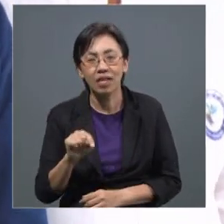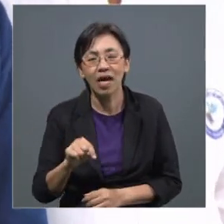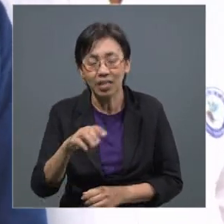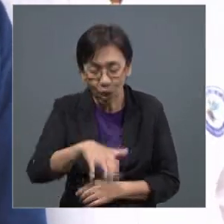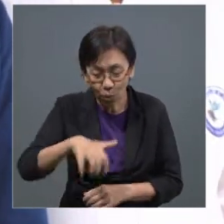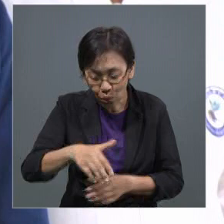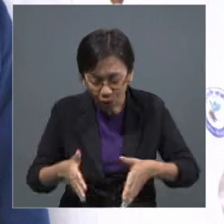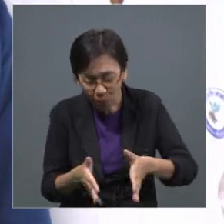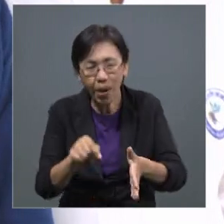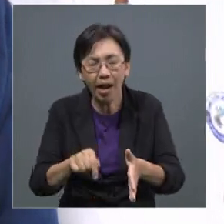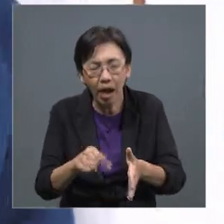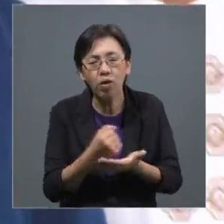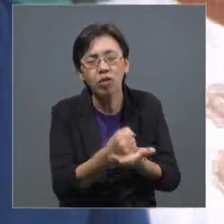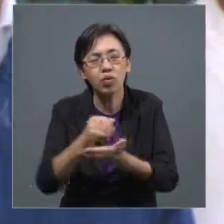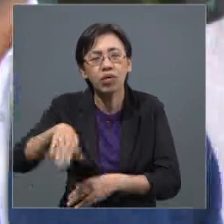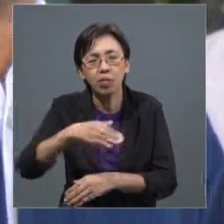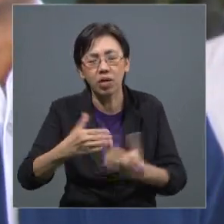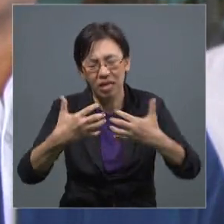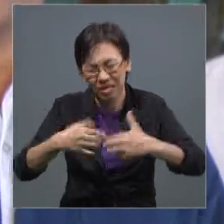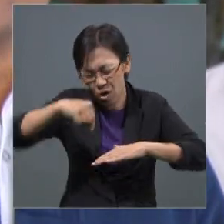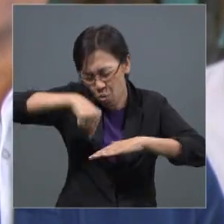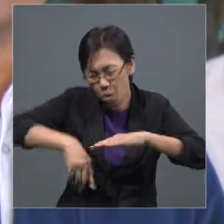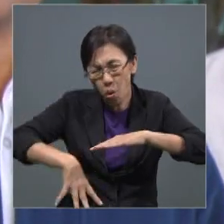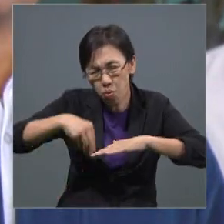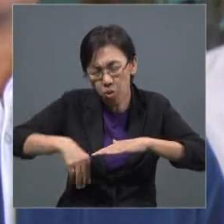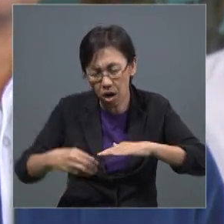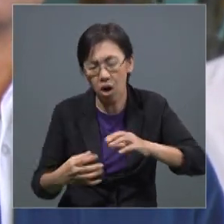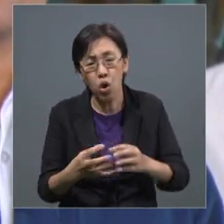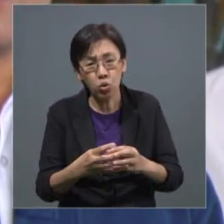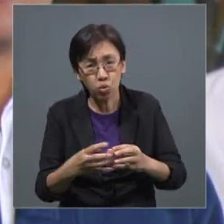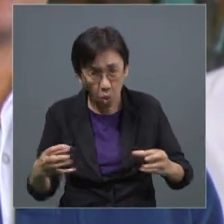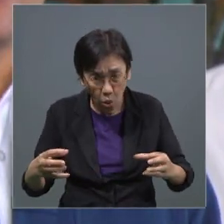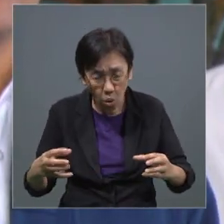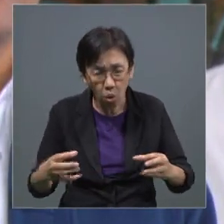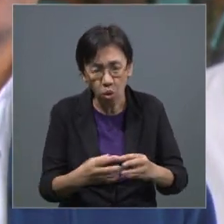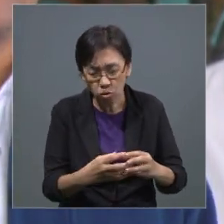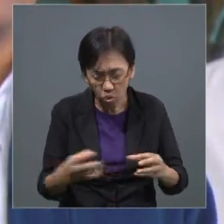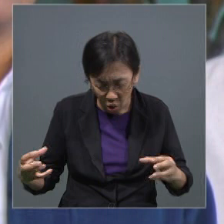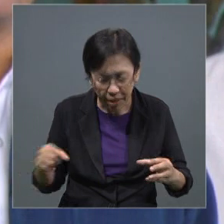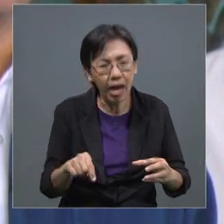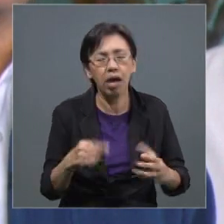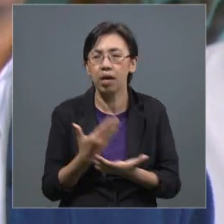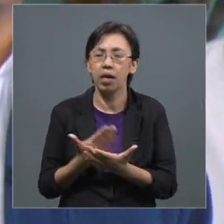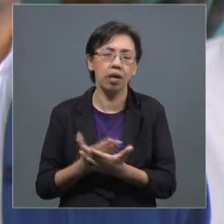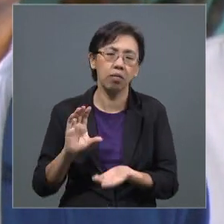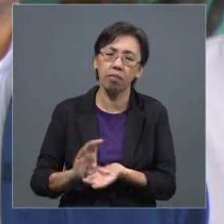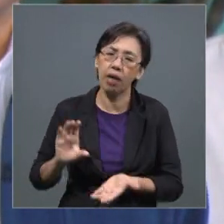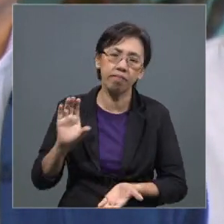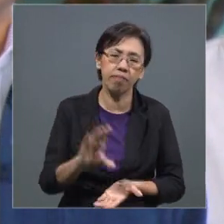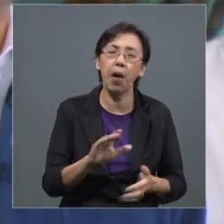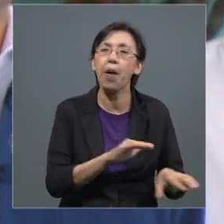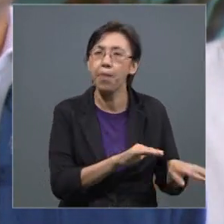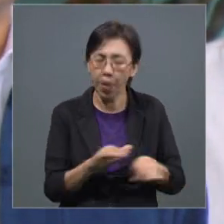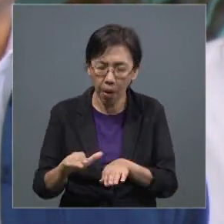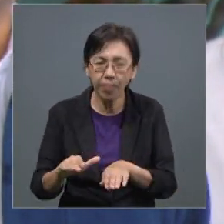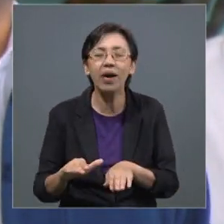งได้ทั่วหมดไม่ใช่แค่เจาะอย่างเดียวเรื่องของท่อที่จะจัดส่งเราก็มีการเตรียมงบประมาณไว้อย่างเพียงพอที่จะ